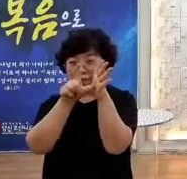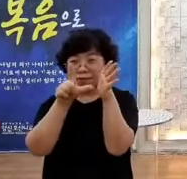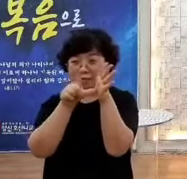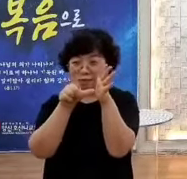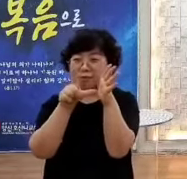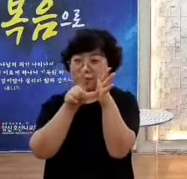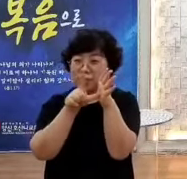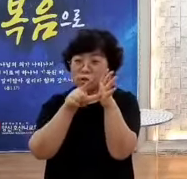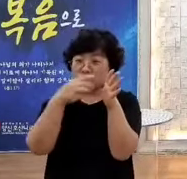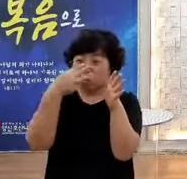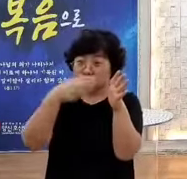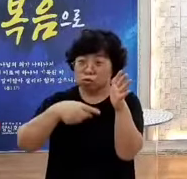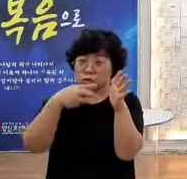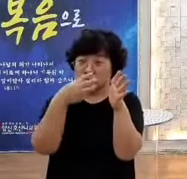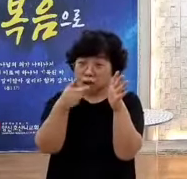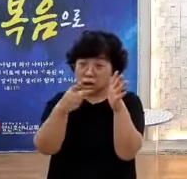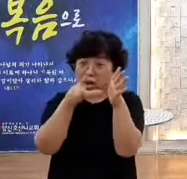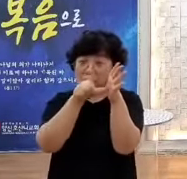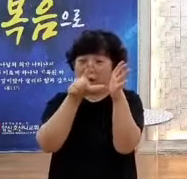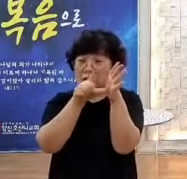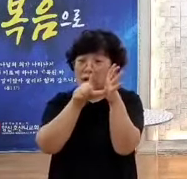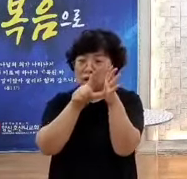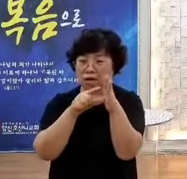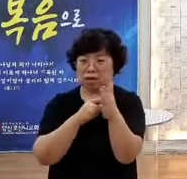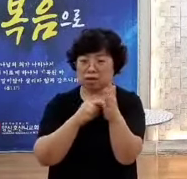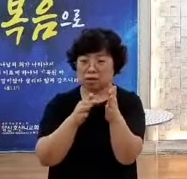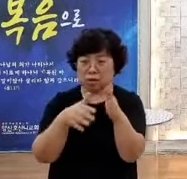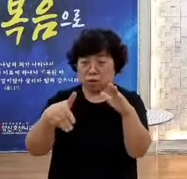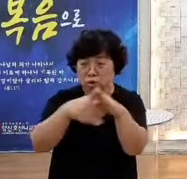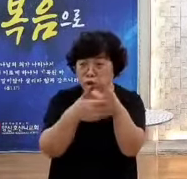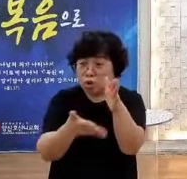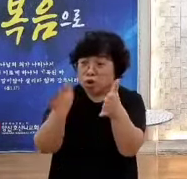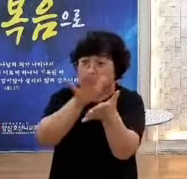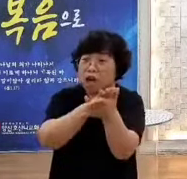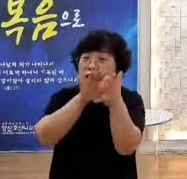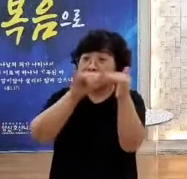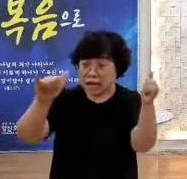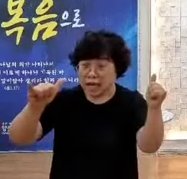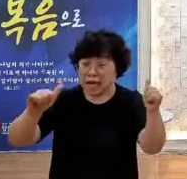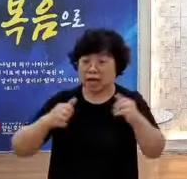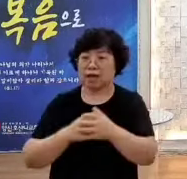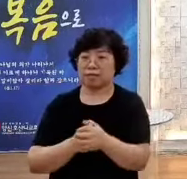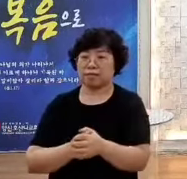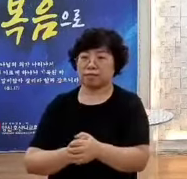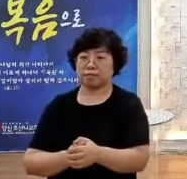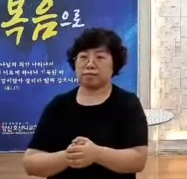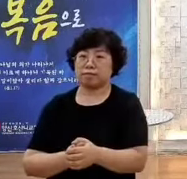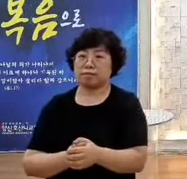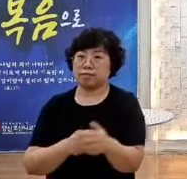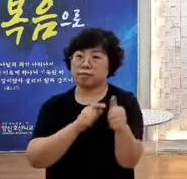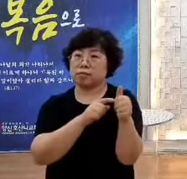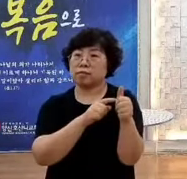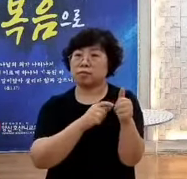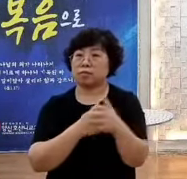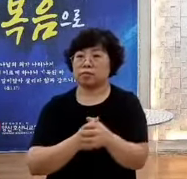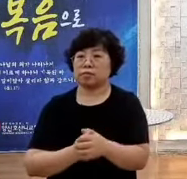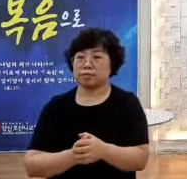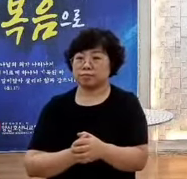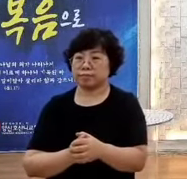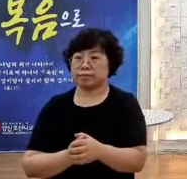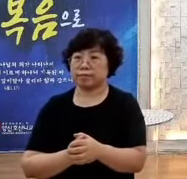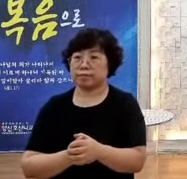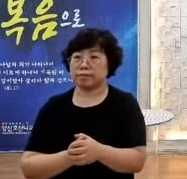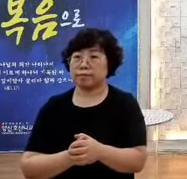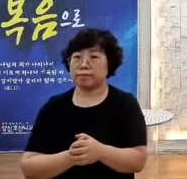의해서 구교에서 개신교가 탄생한 거예요. 종교개혁이 일어났습니다. 자, 그런데 그 대표적인 인물이